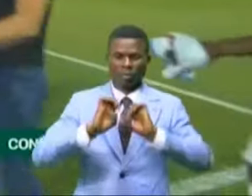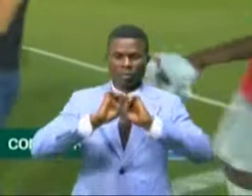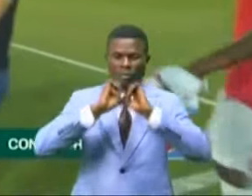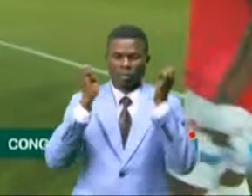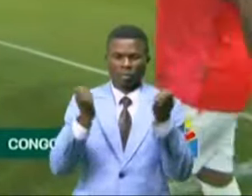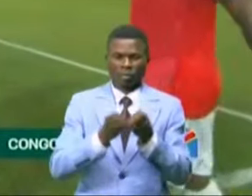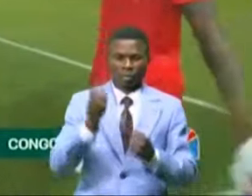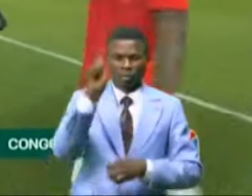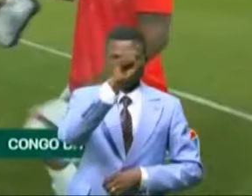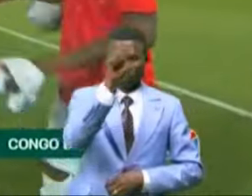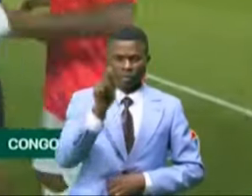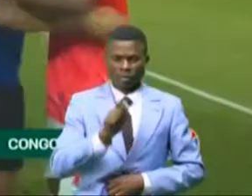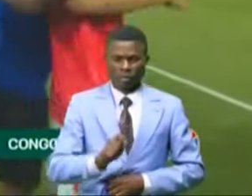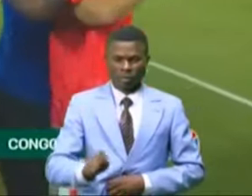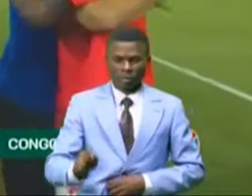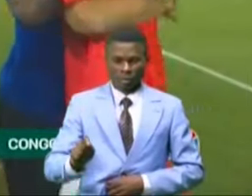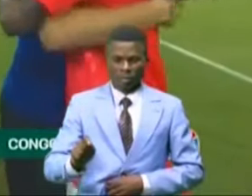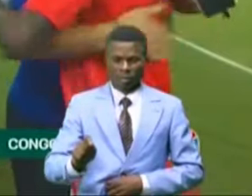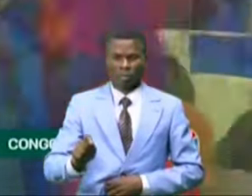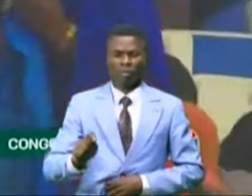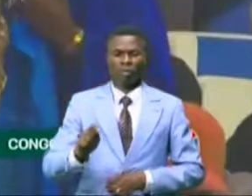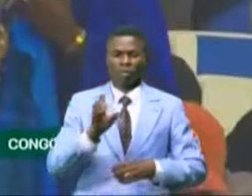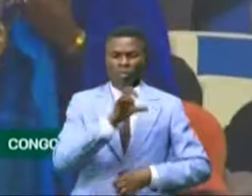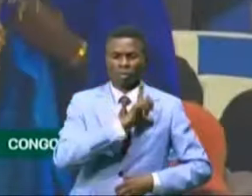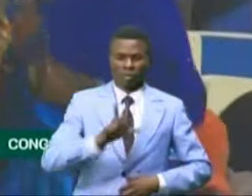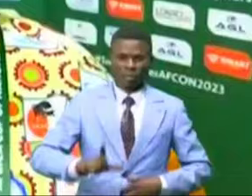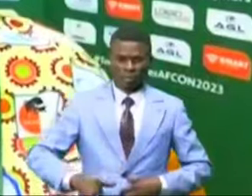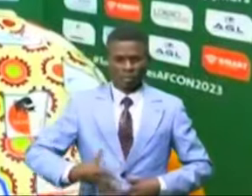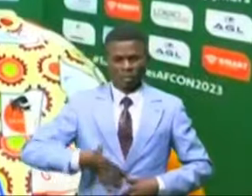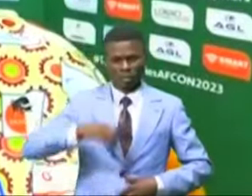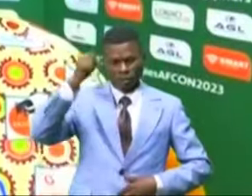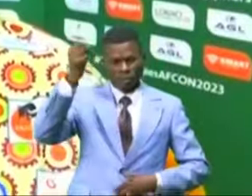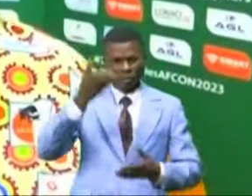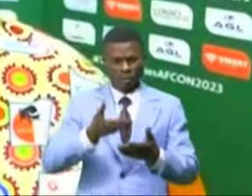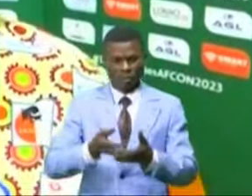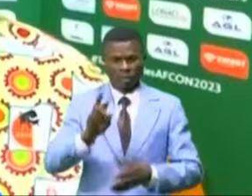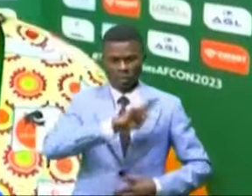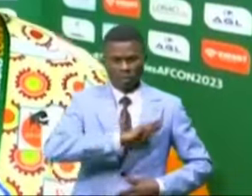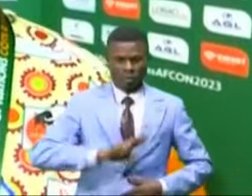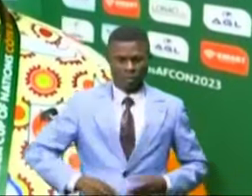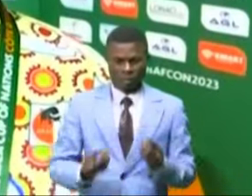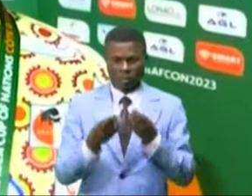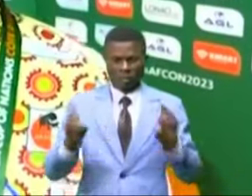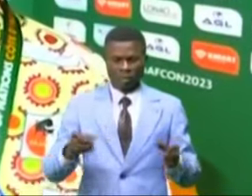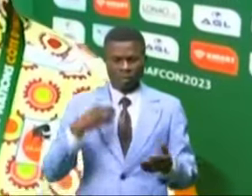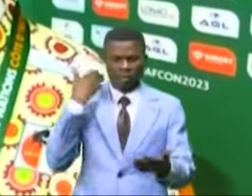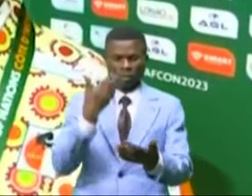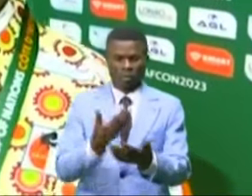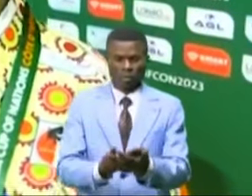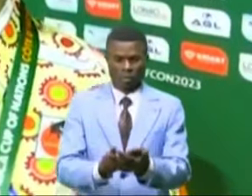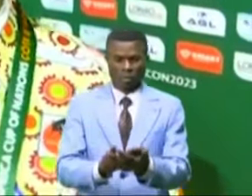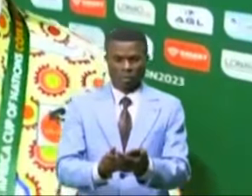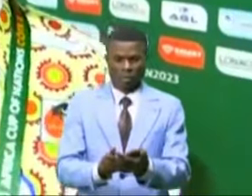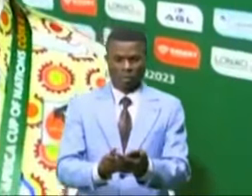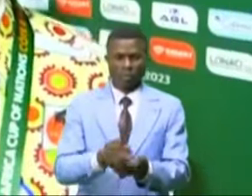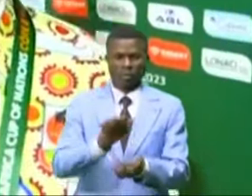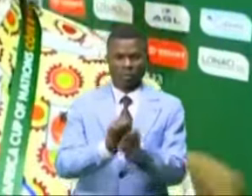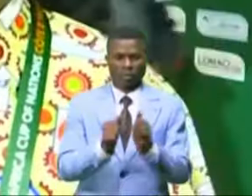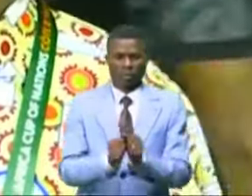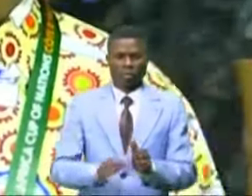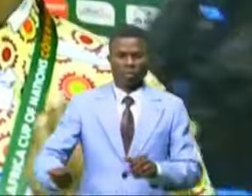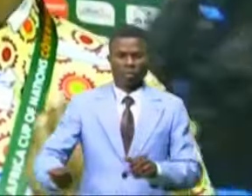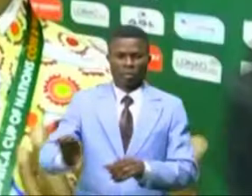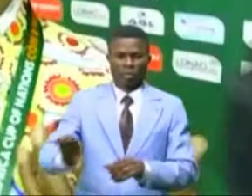mercredi 24 janvier 2024 à Korogo, pour le dernier match de poule. La RDC est arrivée ici en position des outsiders, vous le